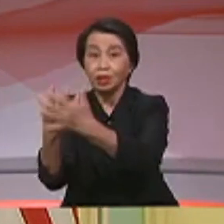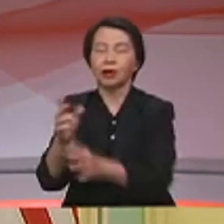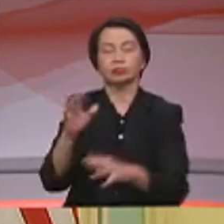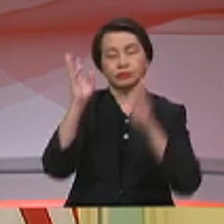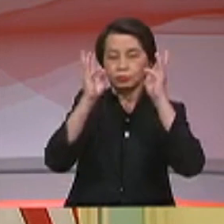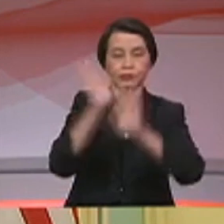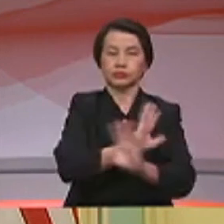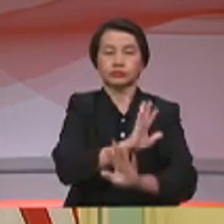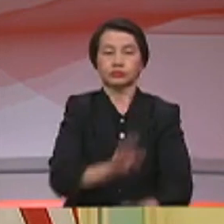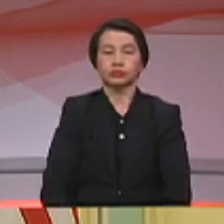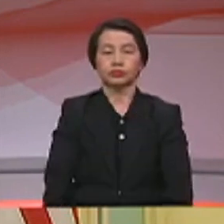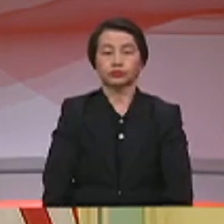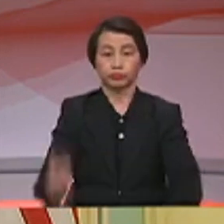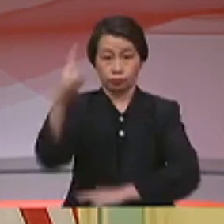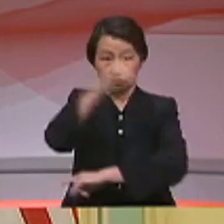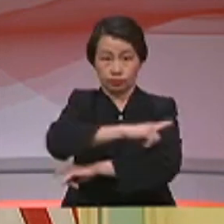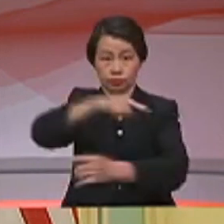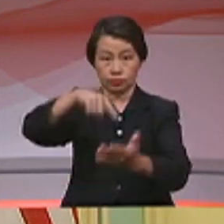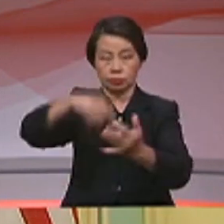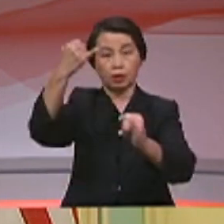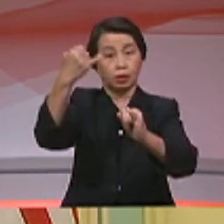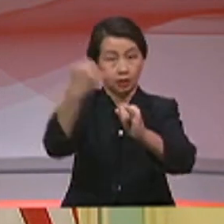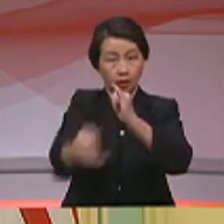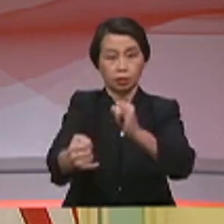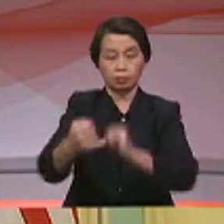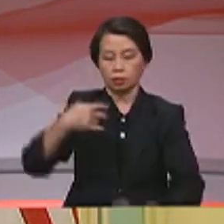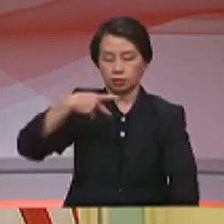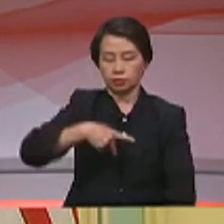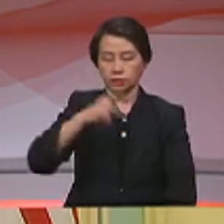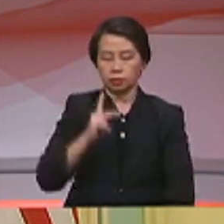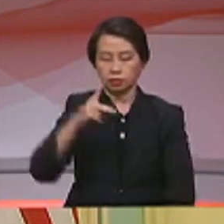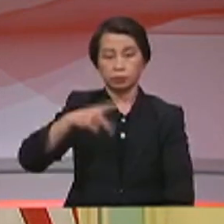Hari ini adalah hari terakhir PKPD